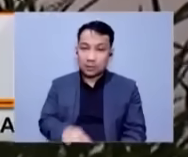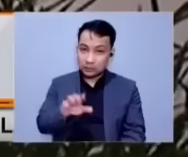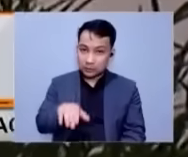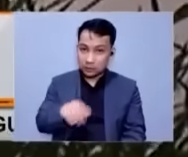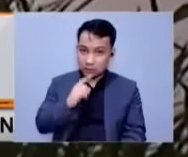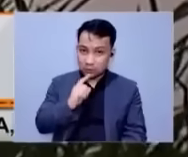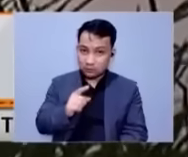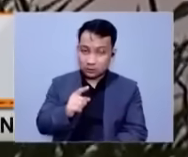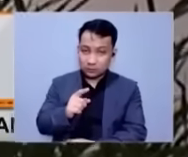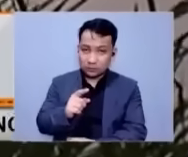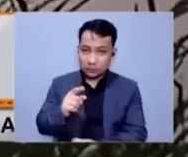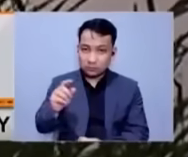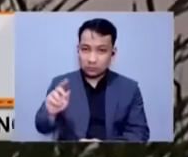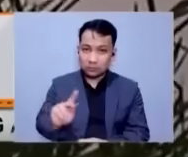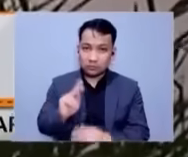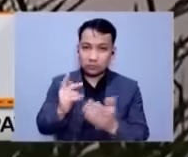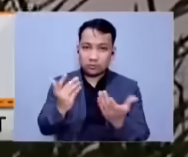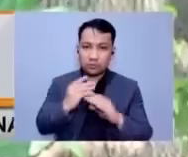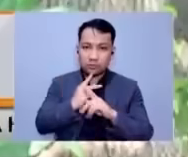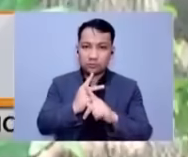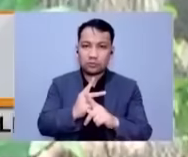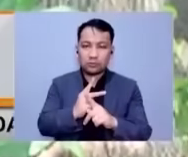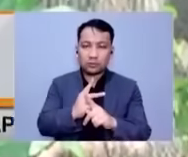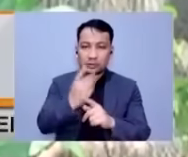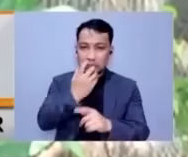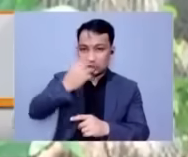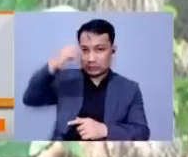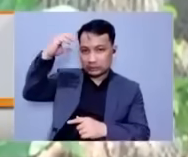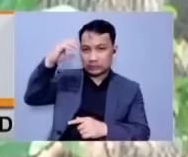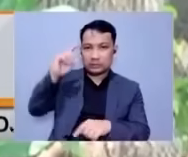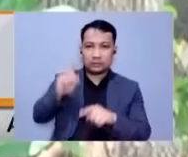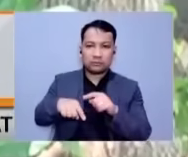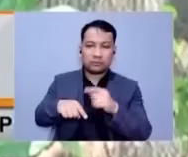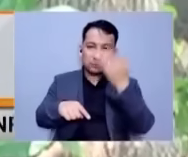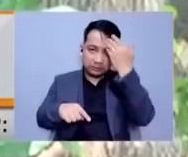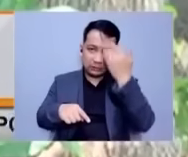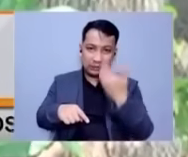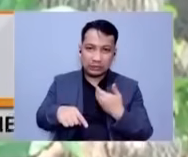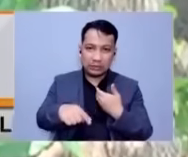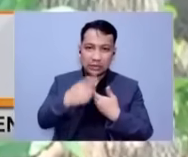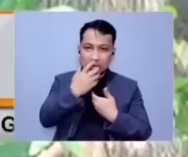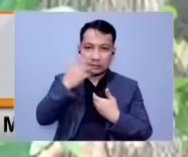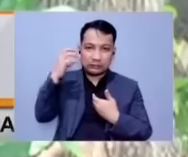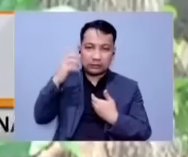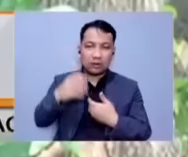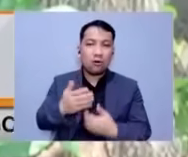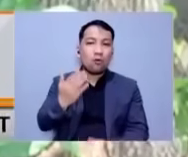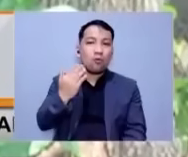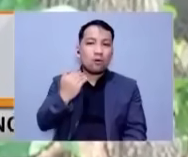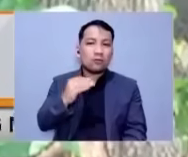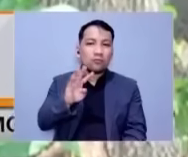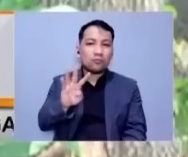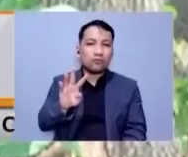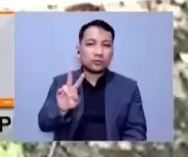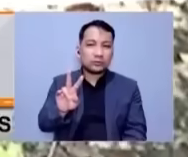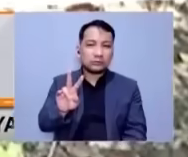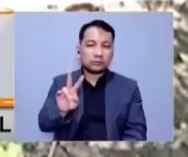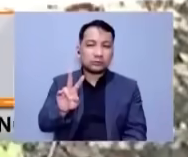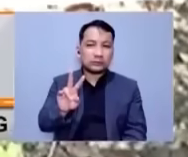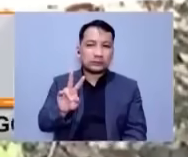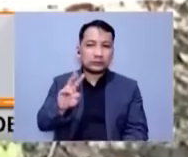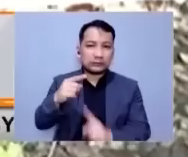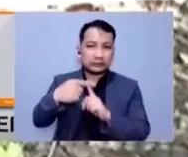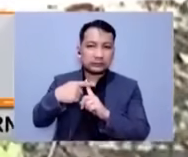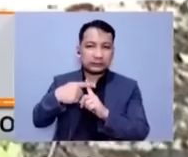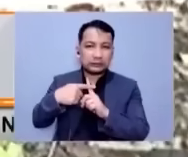ng mga residente na iwasan muna magbilad sa araw para hindi ma-heat stroke. Umaabot na kasi ng 42 degrees Celsius o nasa